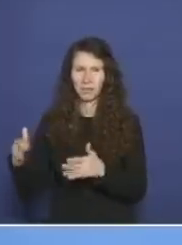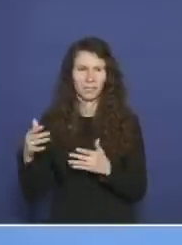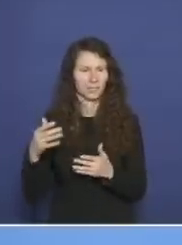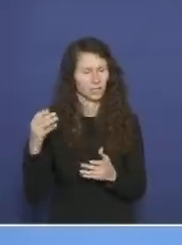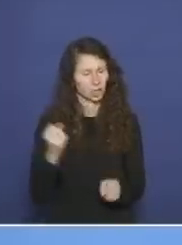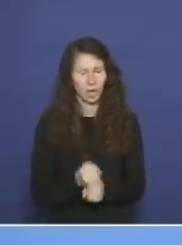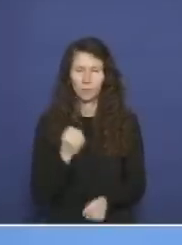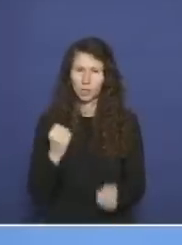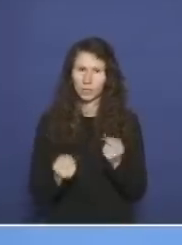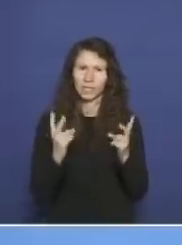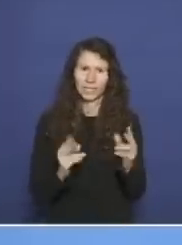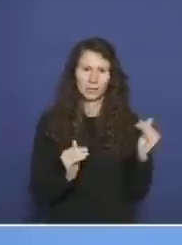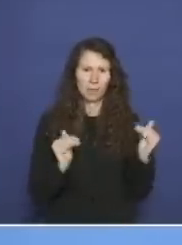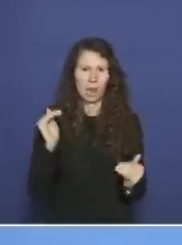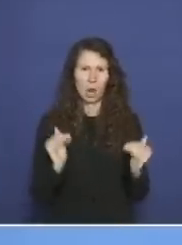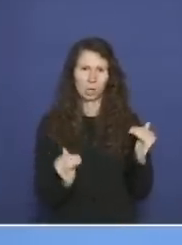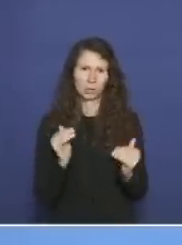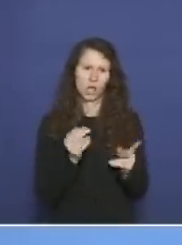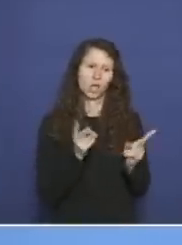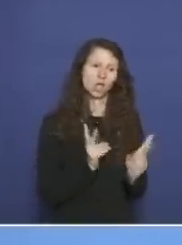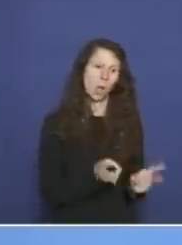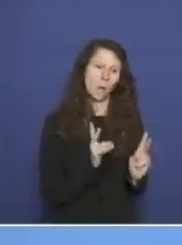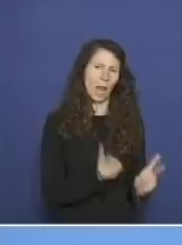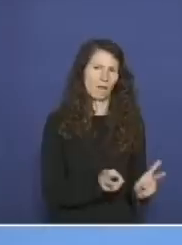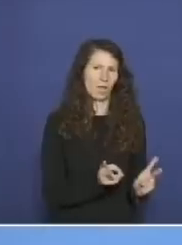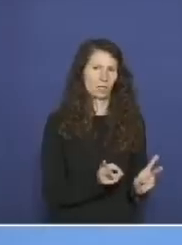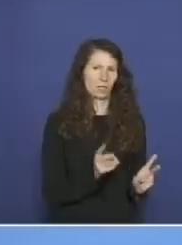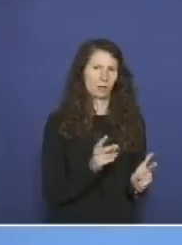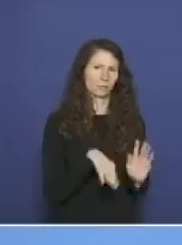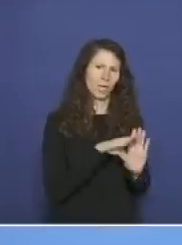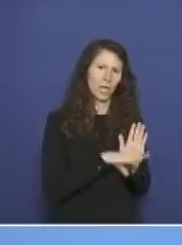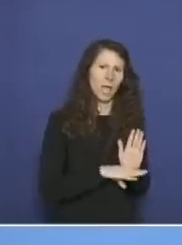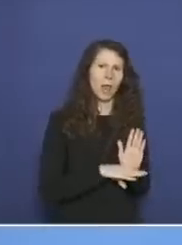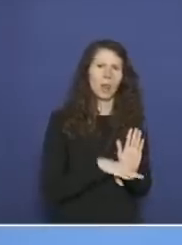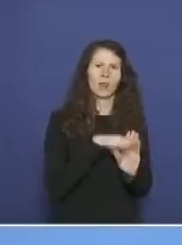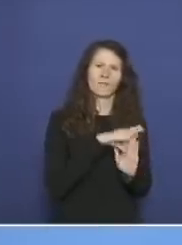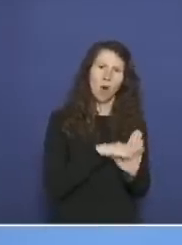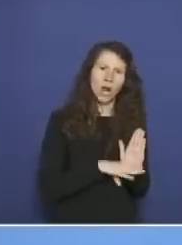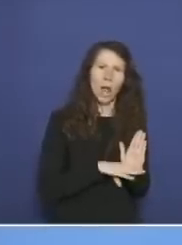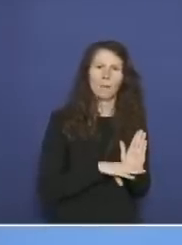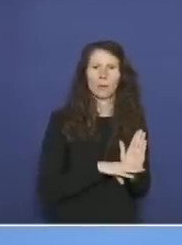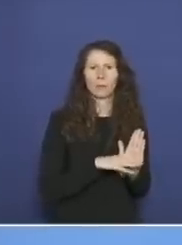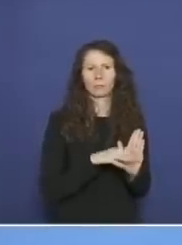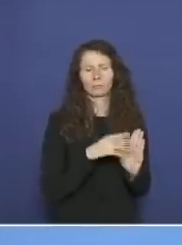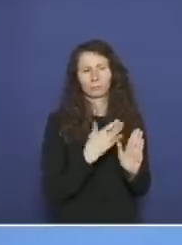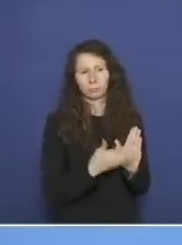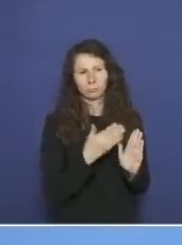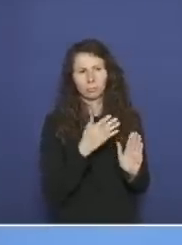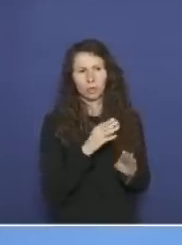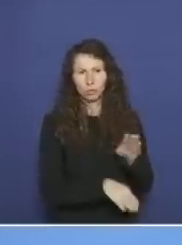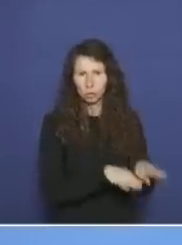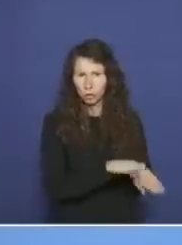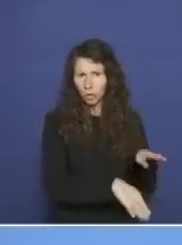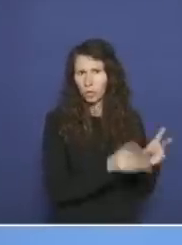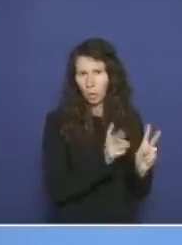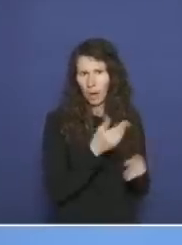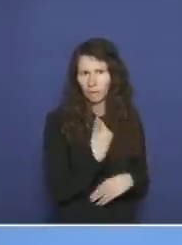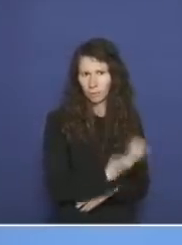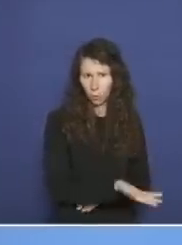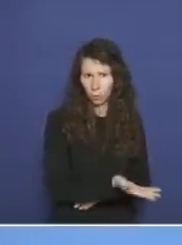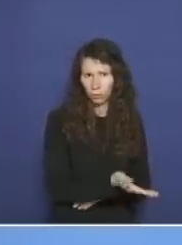finden zwischen dem, was wir in normalen Zeiten an Vorgaben und Regeln und Mechanismen machen würden und dem,